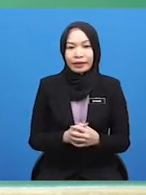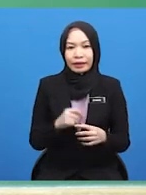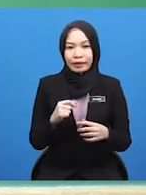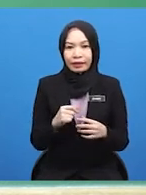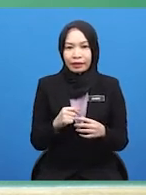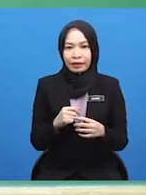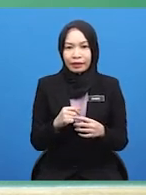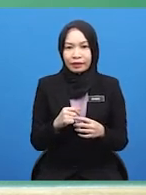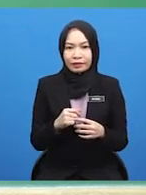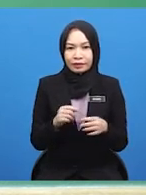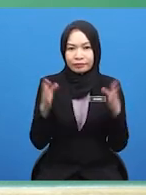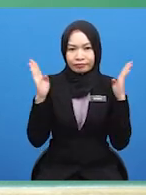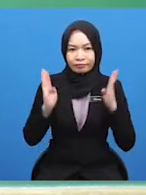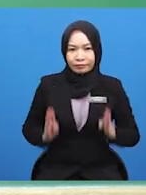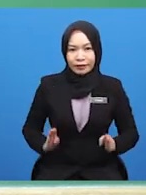manusia.